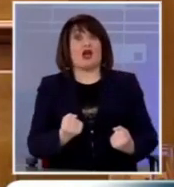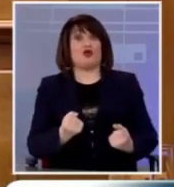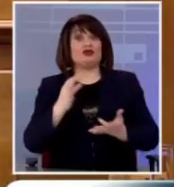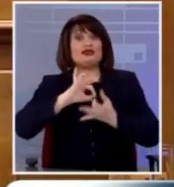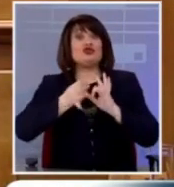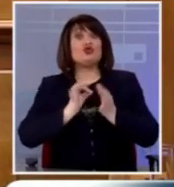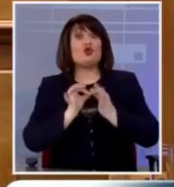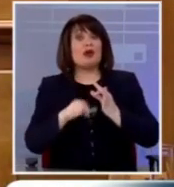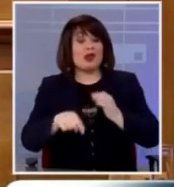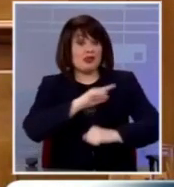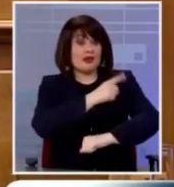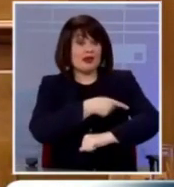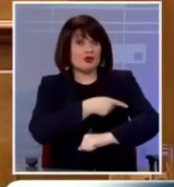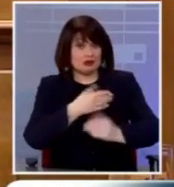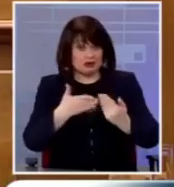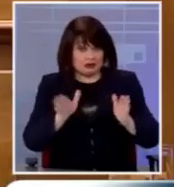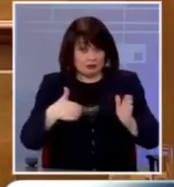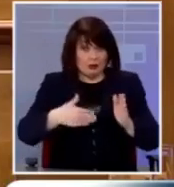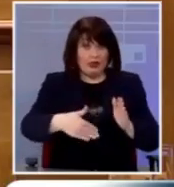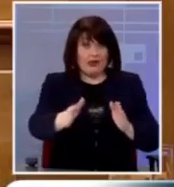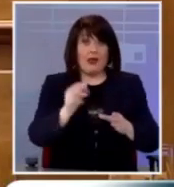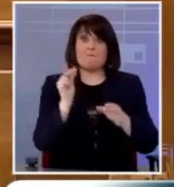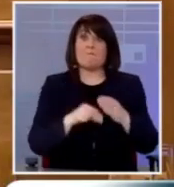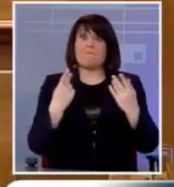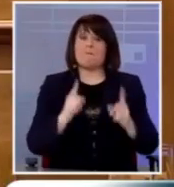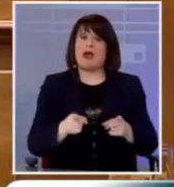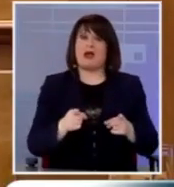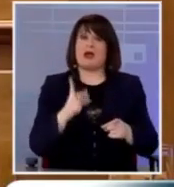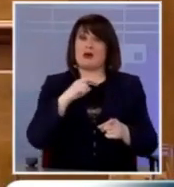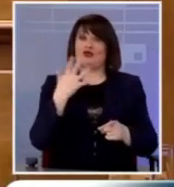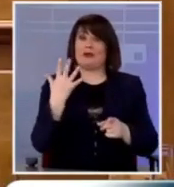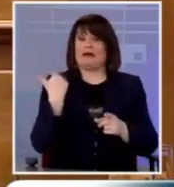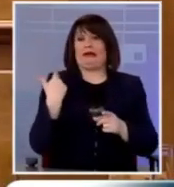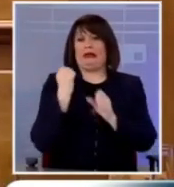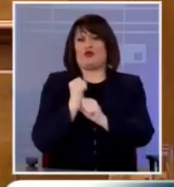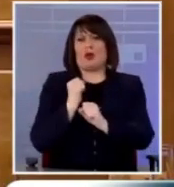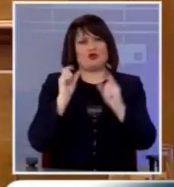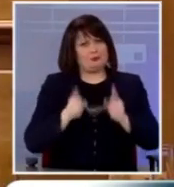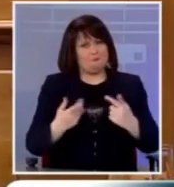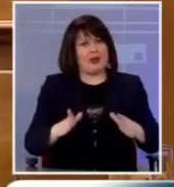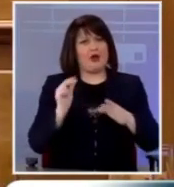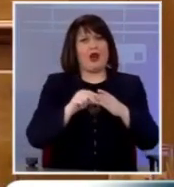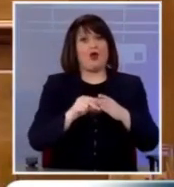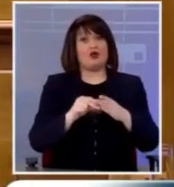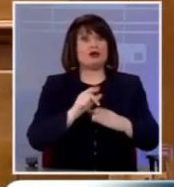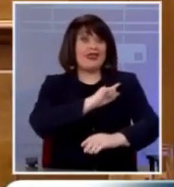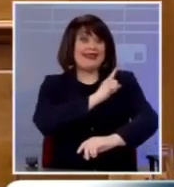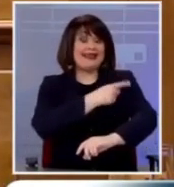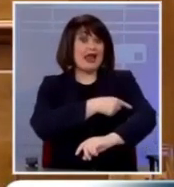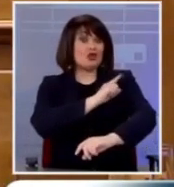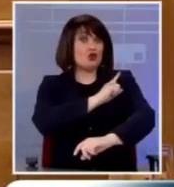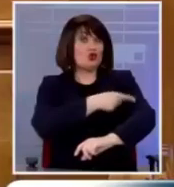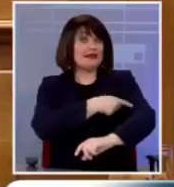δυνατοτήτων που ανοίγονται με την ψήφο του λαού στις 25 Ιανουαρίου. Δυνατοτήτων,